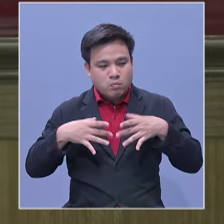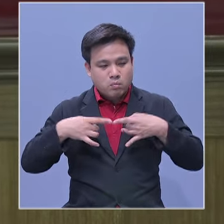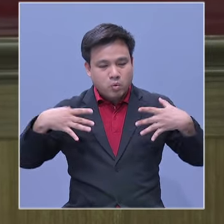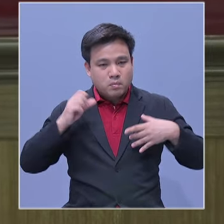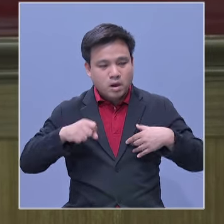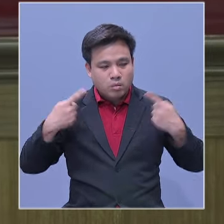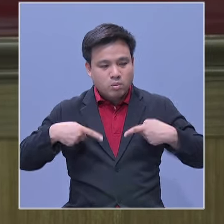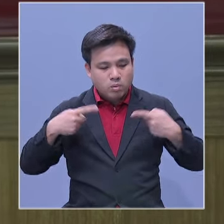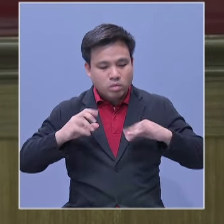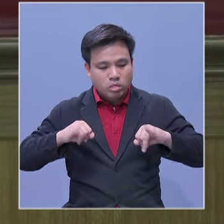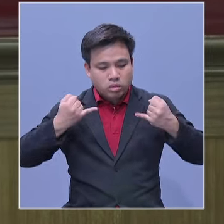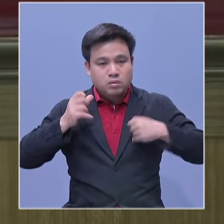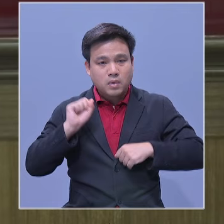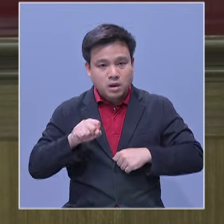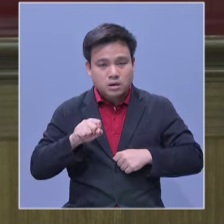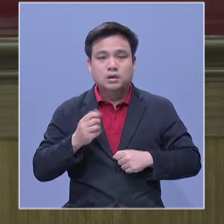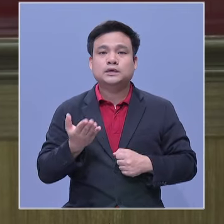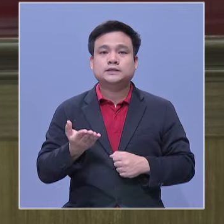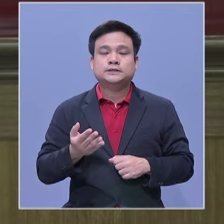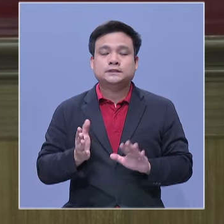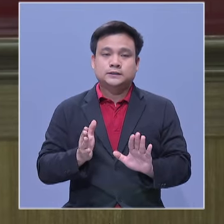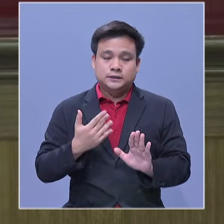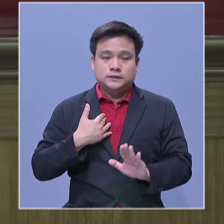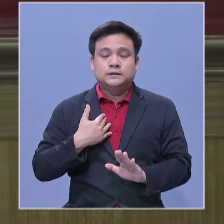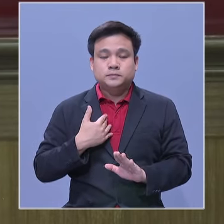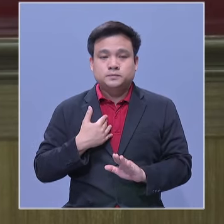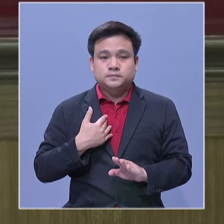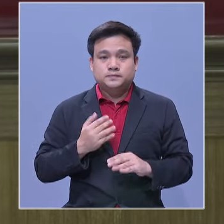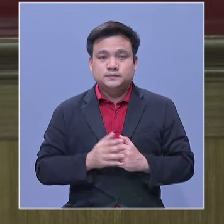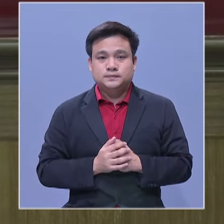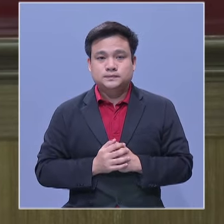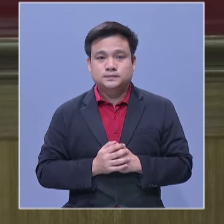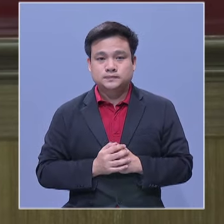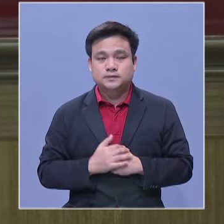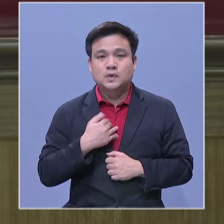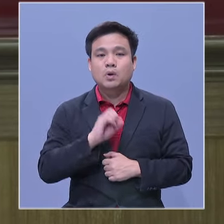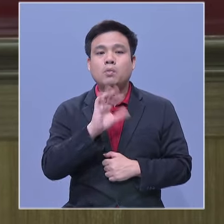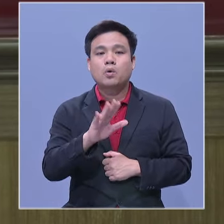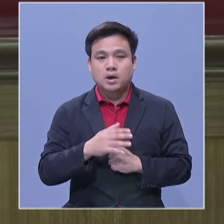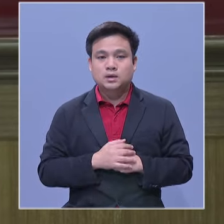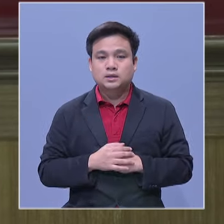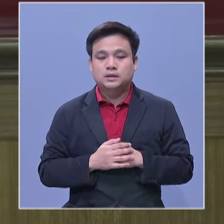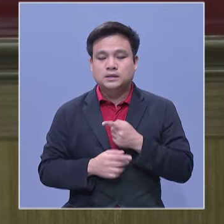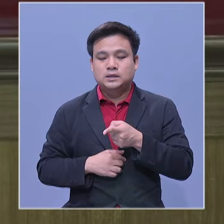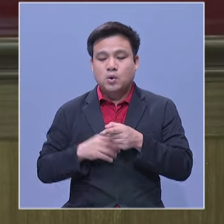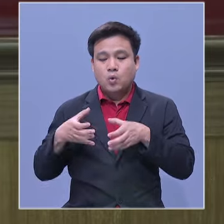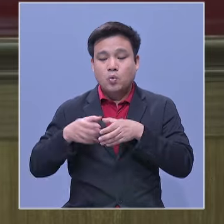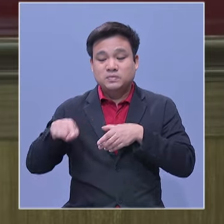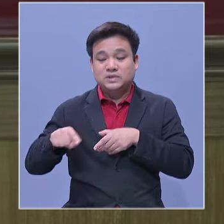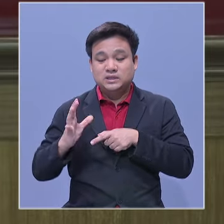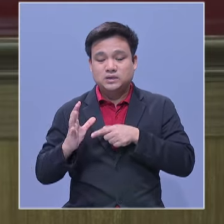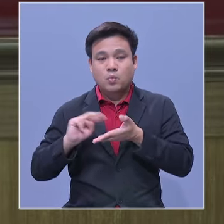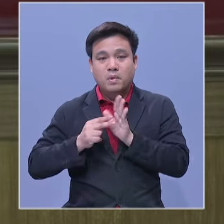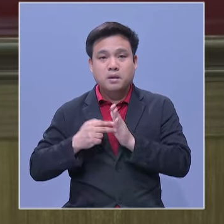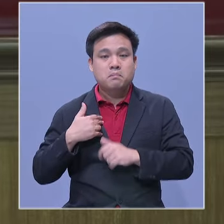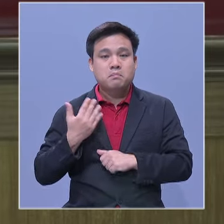ขออนุญาตว่าเบื้องต้นเป็นกลุ่มนักศึกษาที่พ้นสภาพนักศึกษา